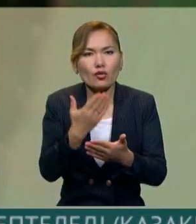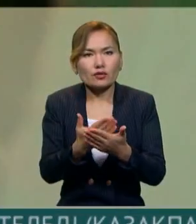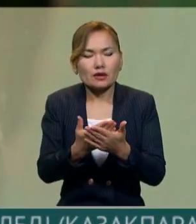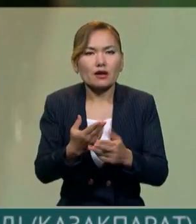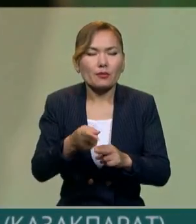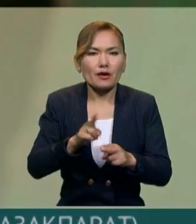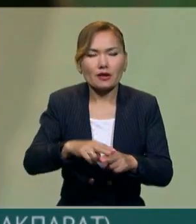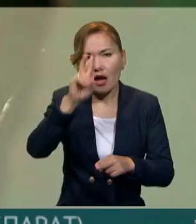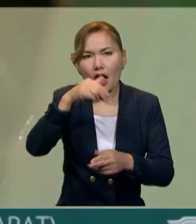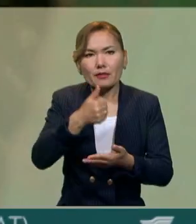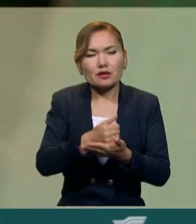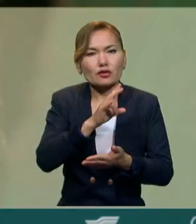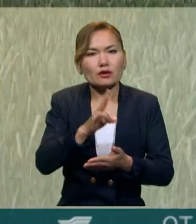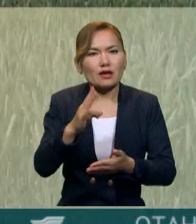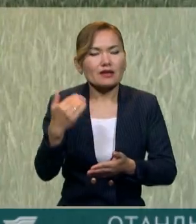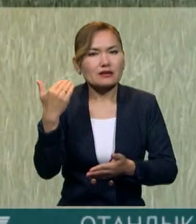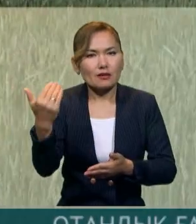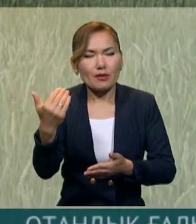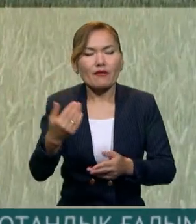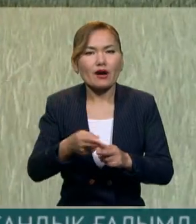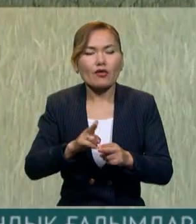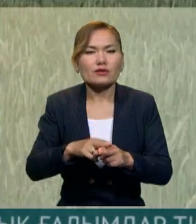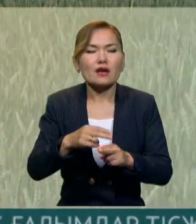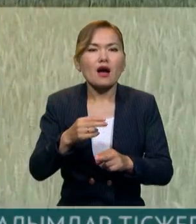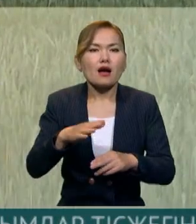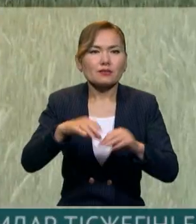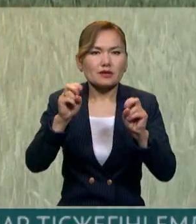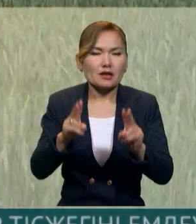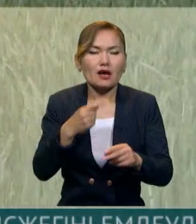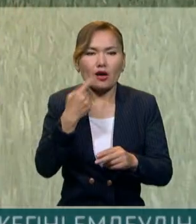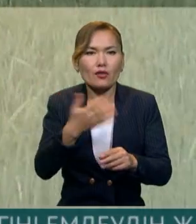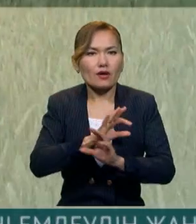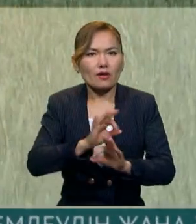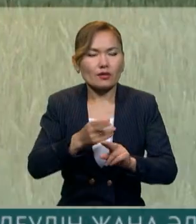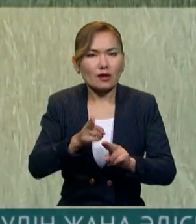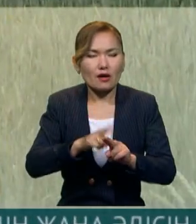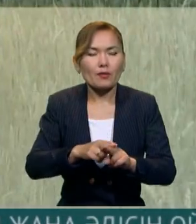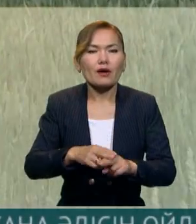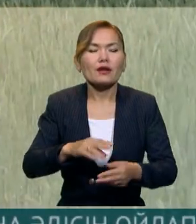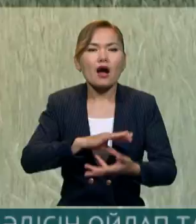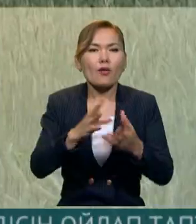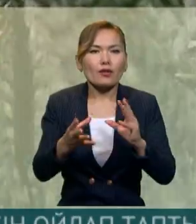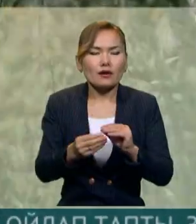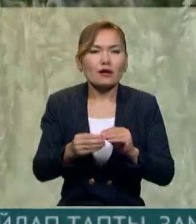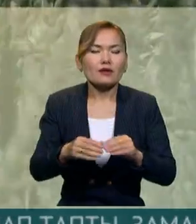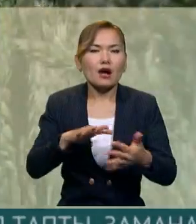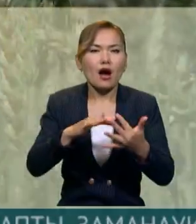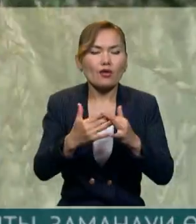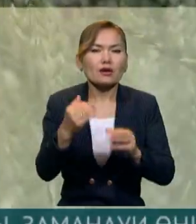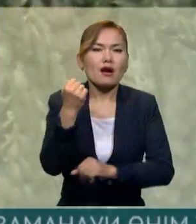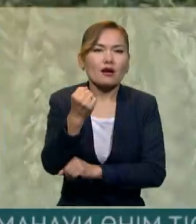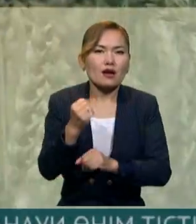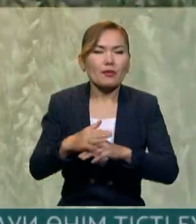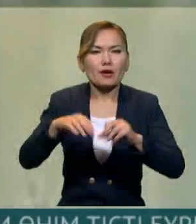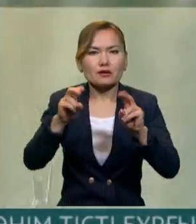бойынша президентке есеп береді. Елбасы Тайынша ауданындағы егіс алқаптарын аралап, механизаторлар және жергілікті диқандармен кездеседі.